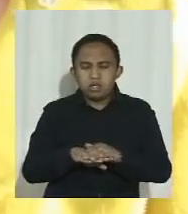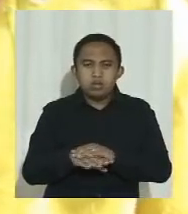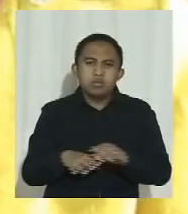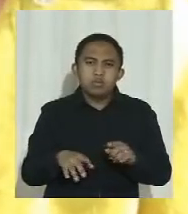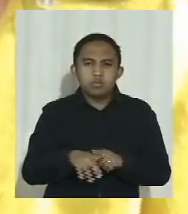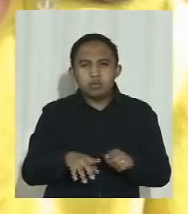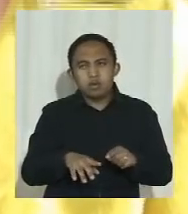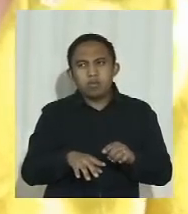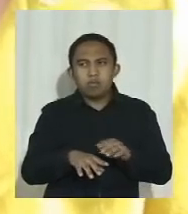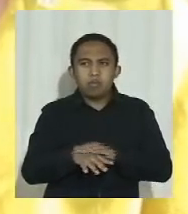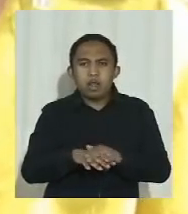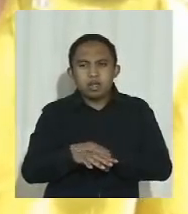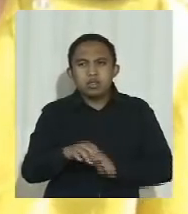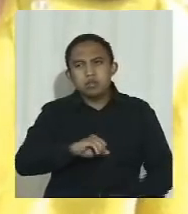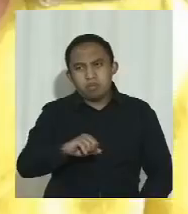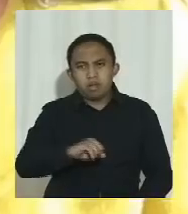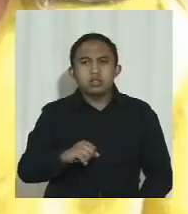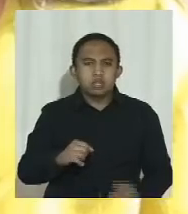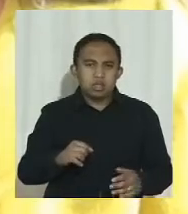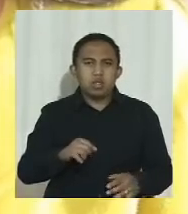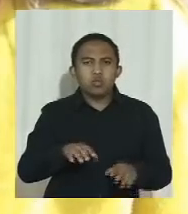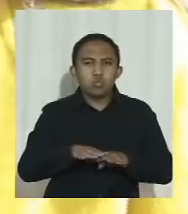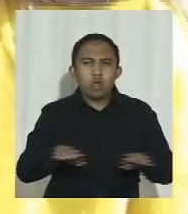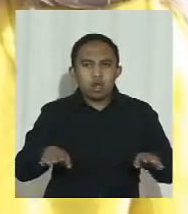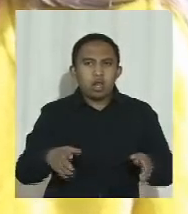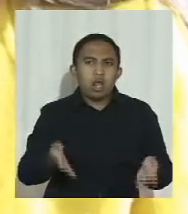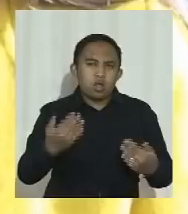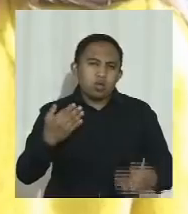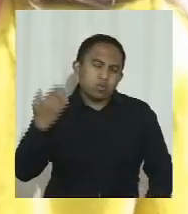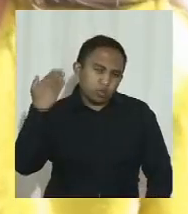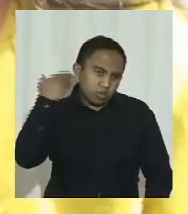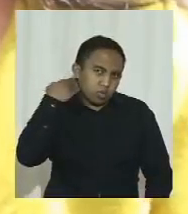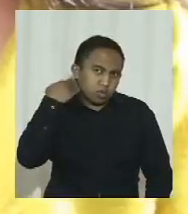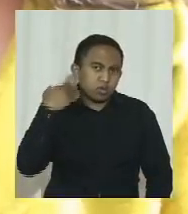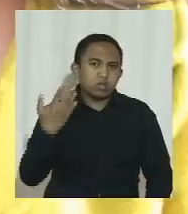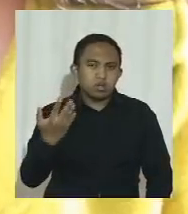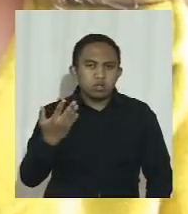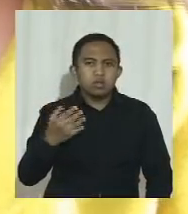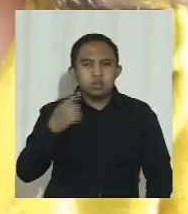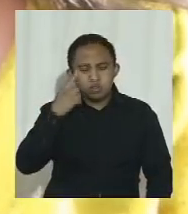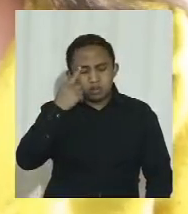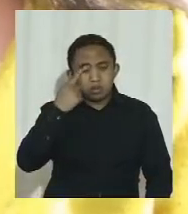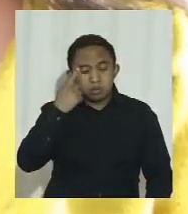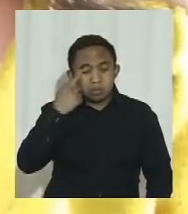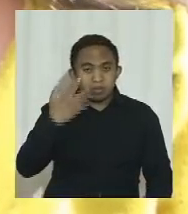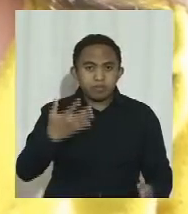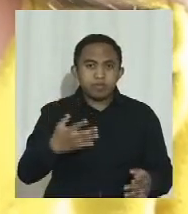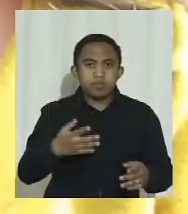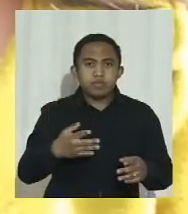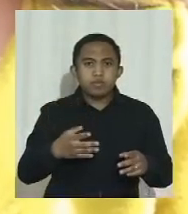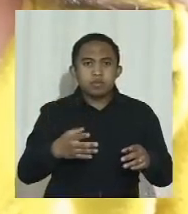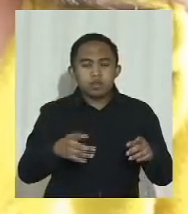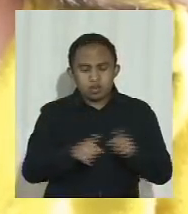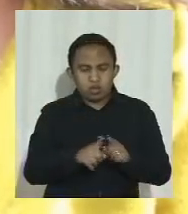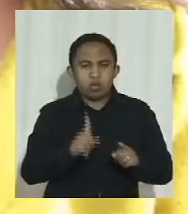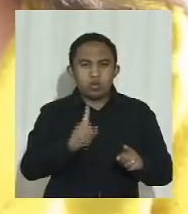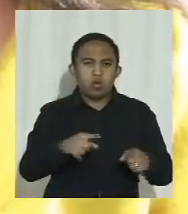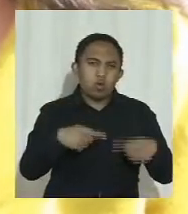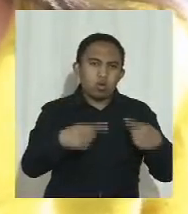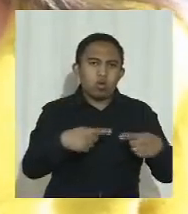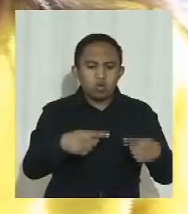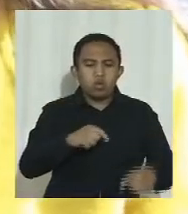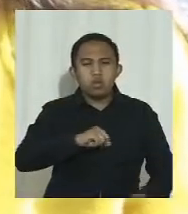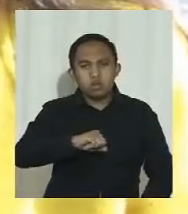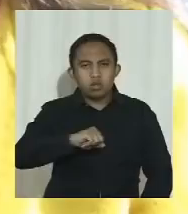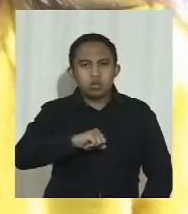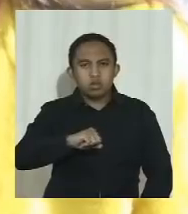anatina toeram-piasana azo antoka. Dia ao anatin'izany moa ireo orinasa izay mamokatra ny asy na